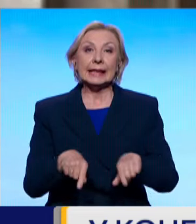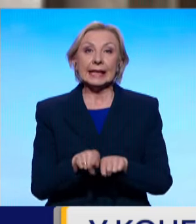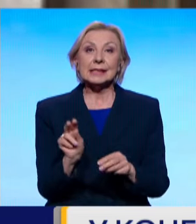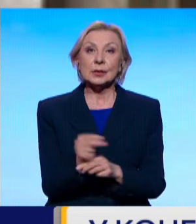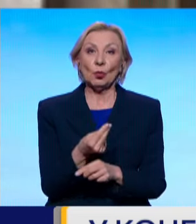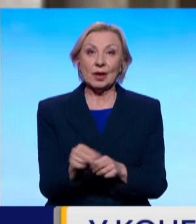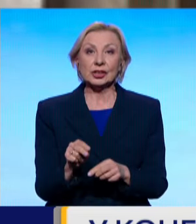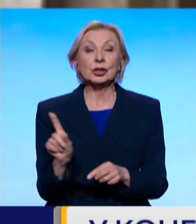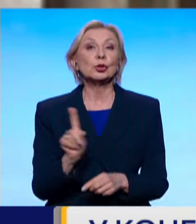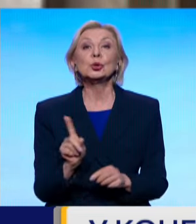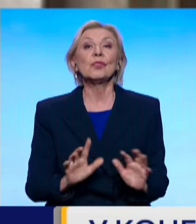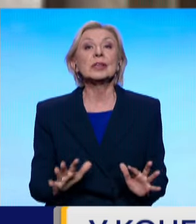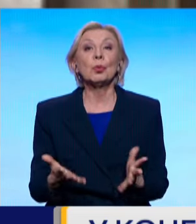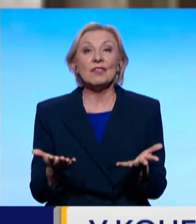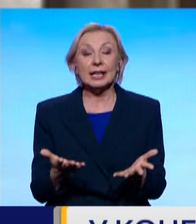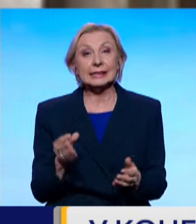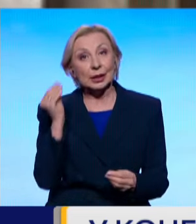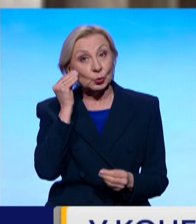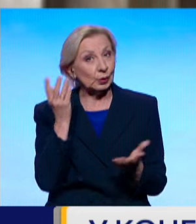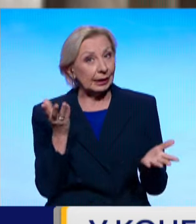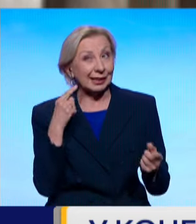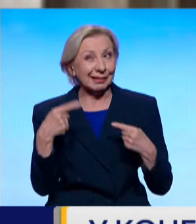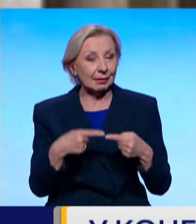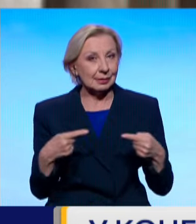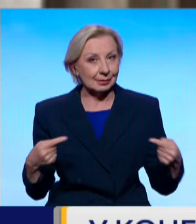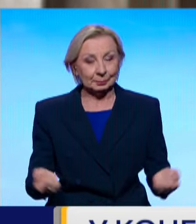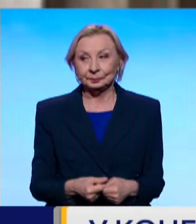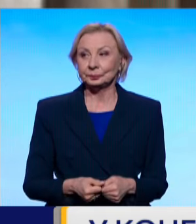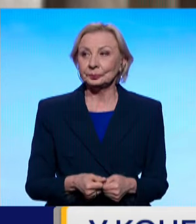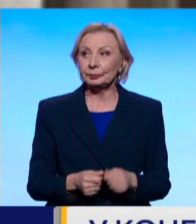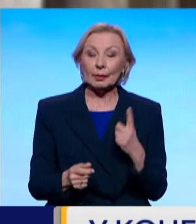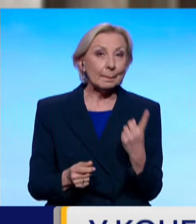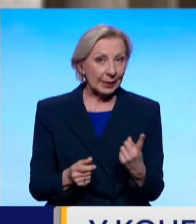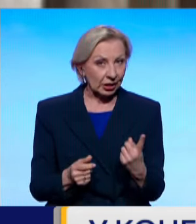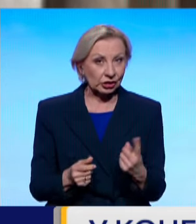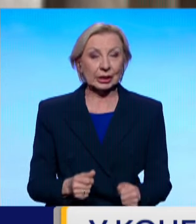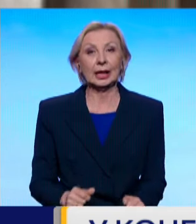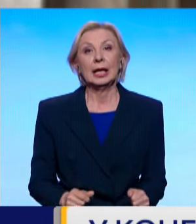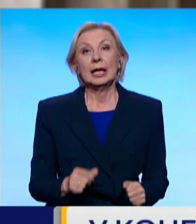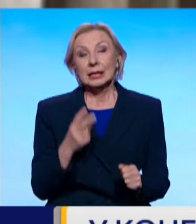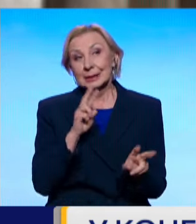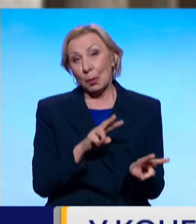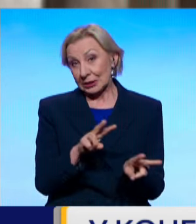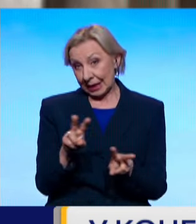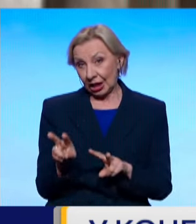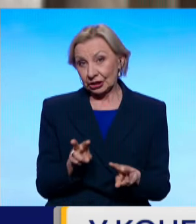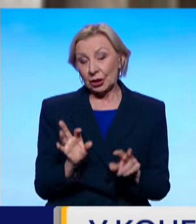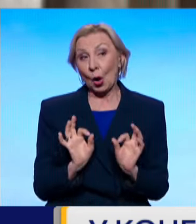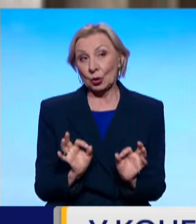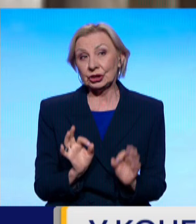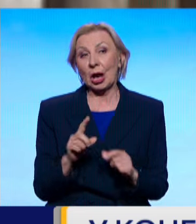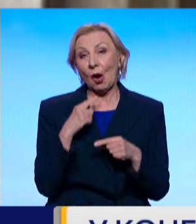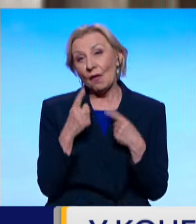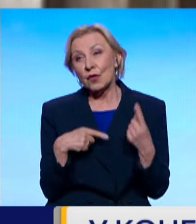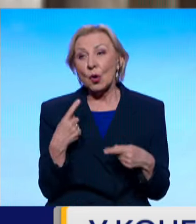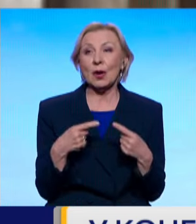щодо, власне, того, що відбувається, та які думки, які лунають. Хоча, значить, ну, таке перше спостереження, хоча